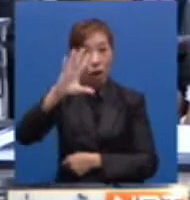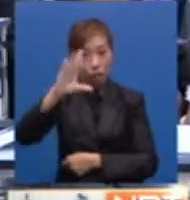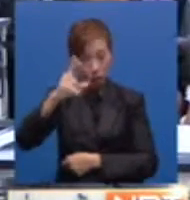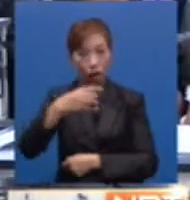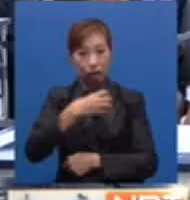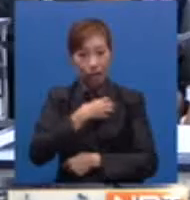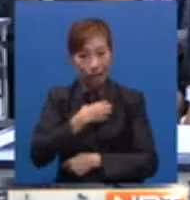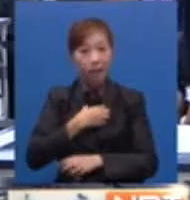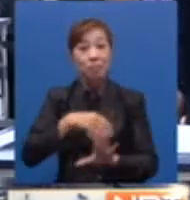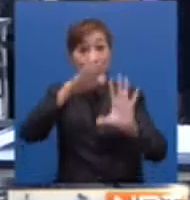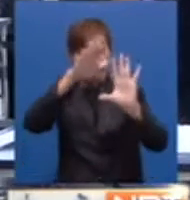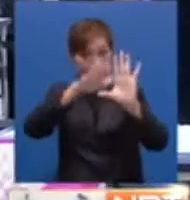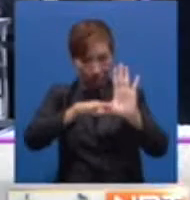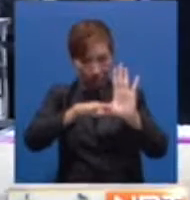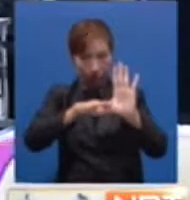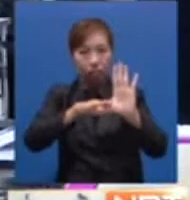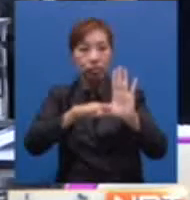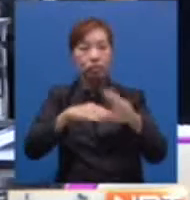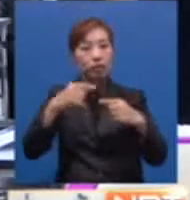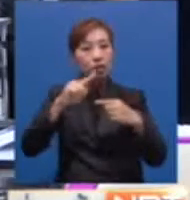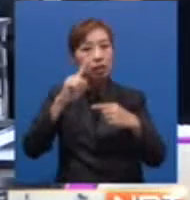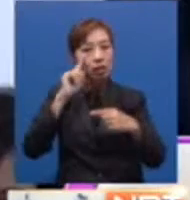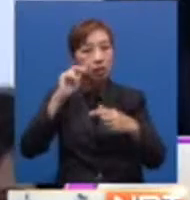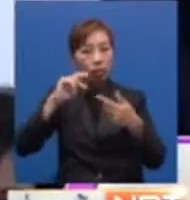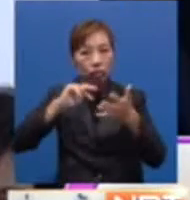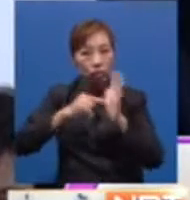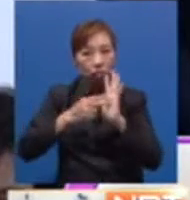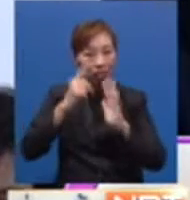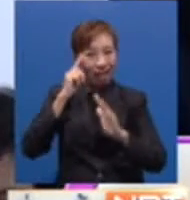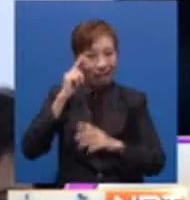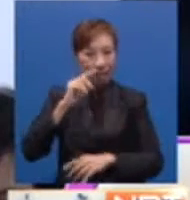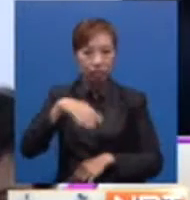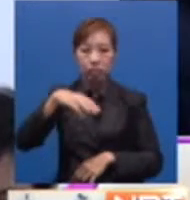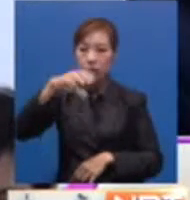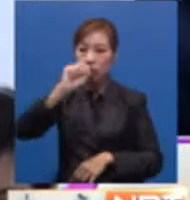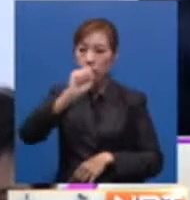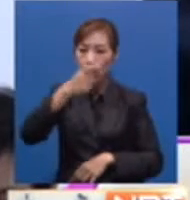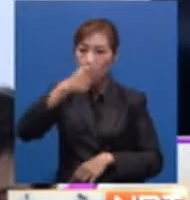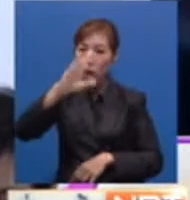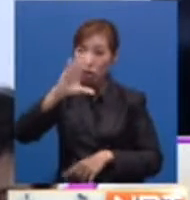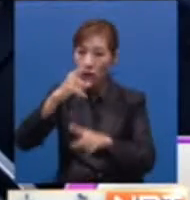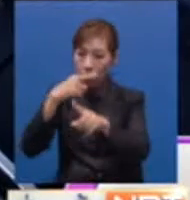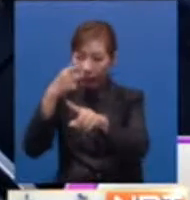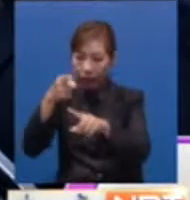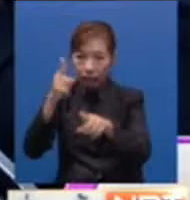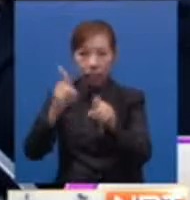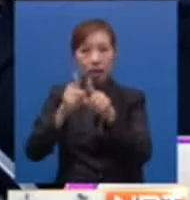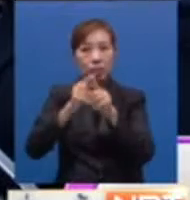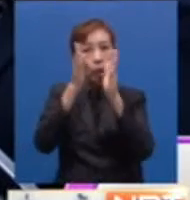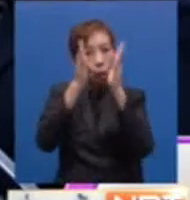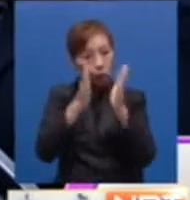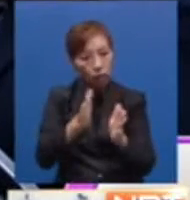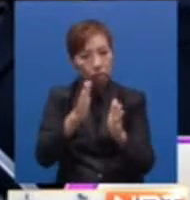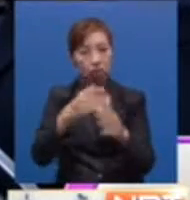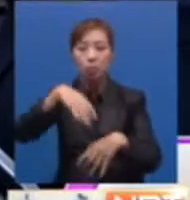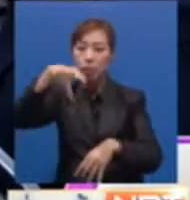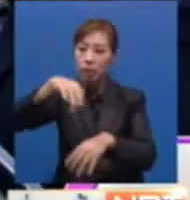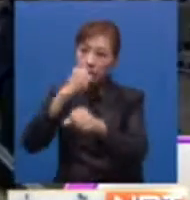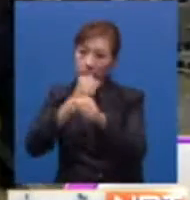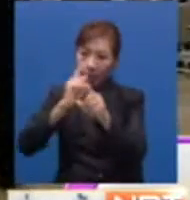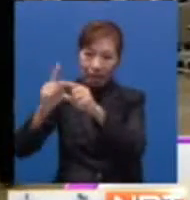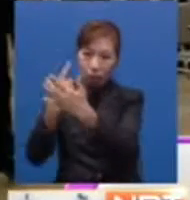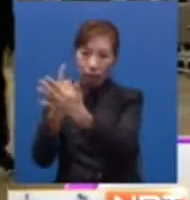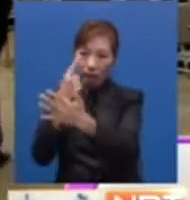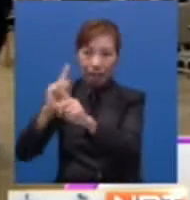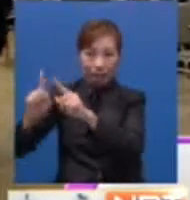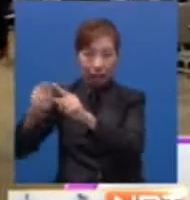ชาติหรือสปชซึ่งเป็นตัวแทนของนิติบุคคลหรือผู้ที่ได้รับการคัดเลือกคนหนึ่งคนใดก็ได้เดินทางเข้ามาภาย